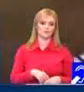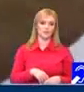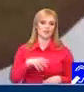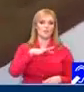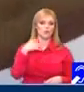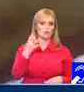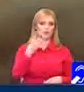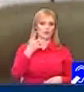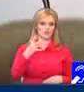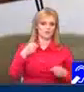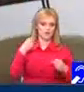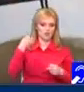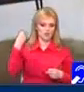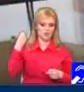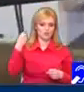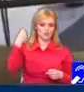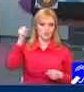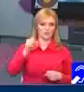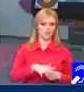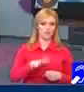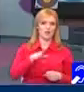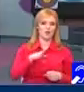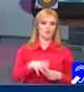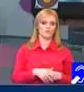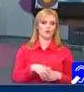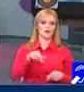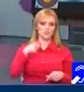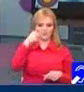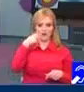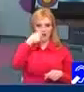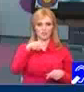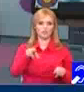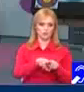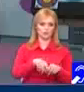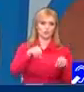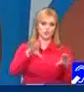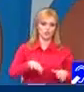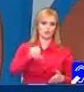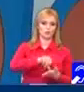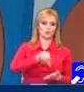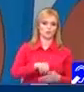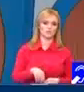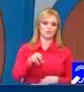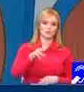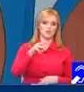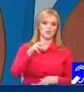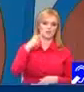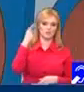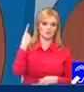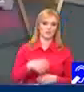Multiplu campion național la paratir cu arcul, Gheorghe Filip și-a stabilit obiectivul pentru acest an, să se califice la Jocurile Paralimpice de la Tokyo.